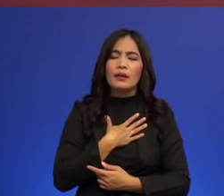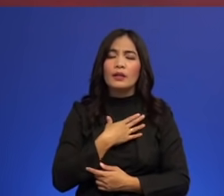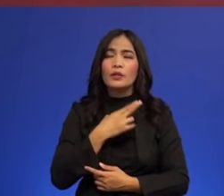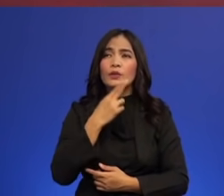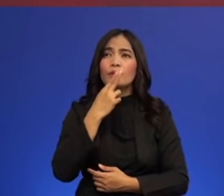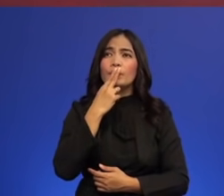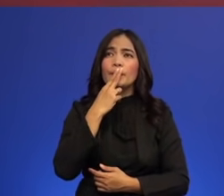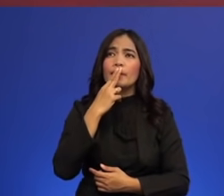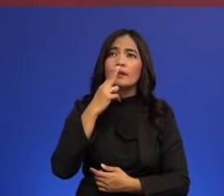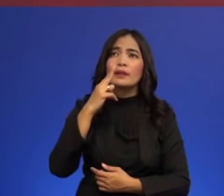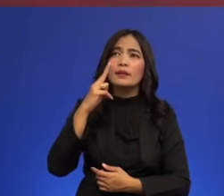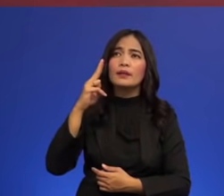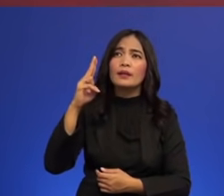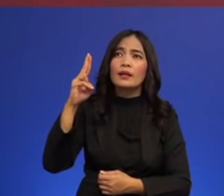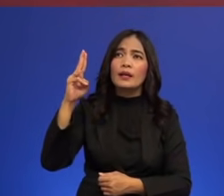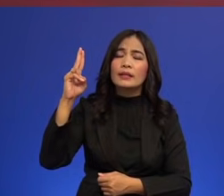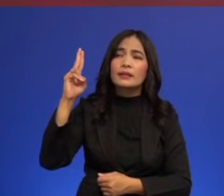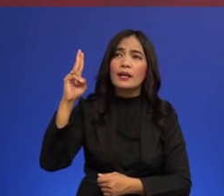Aku